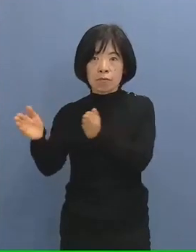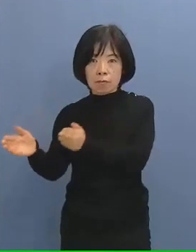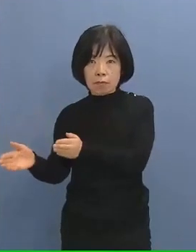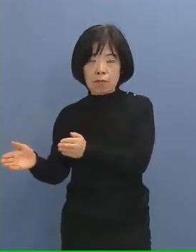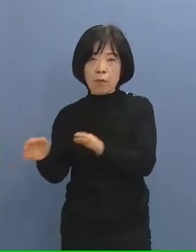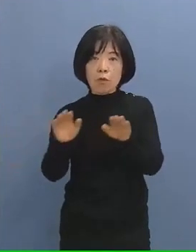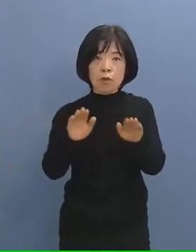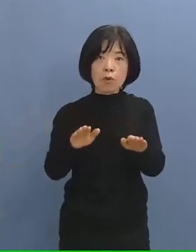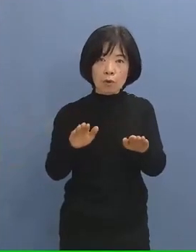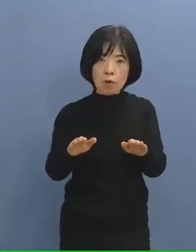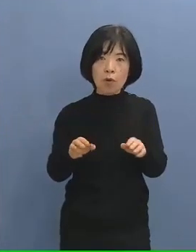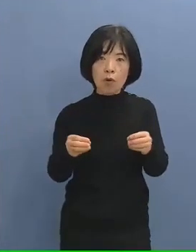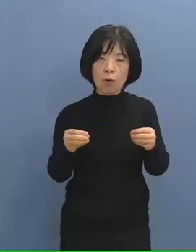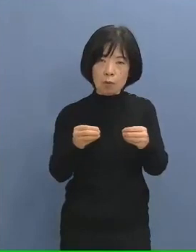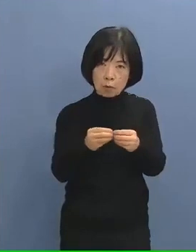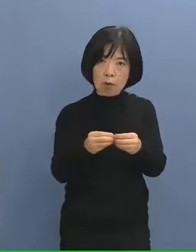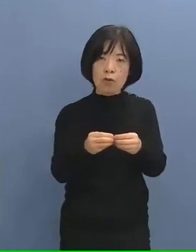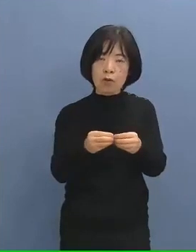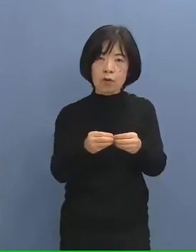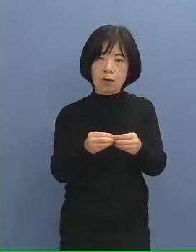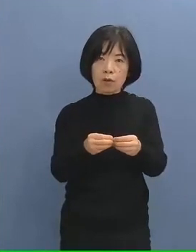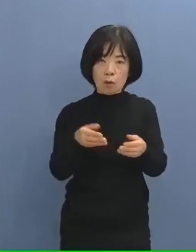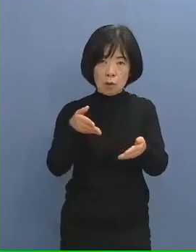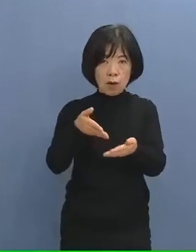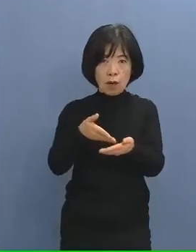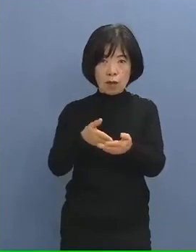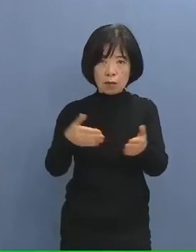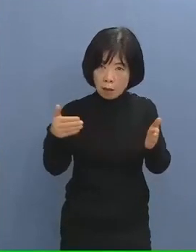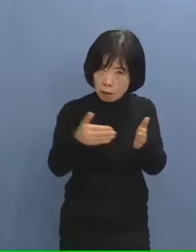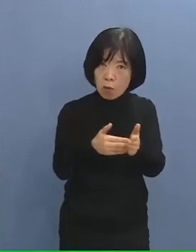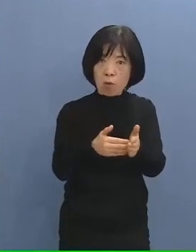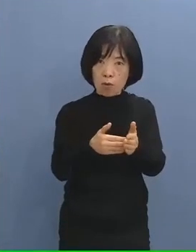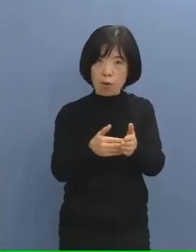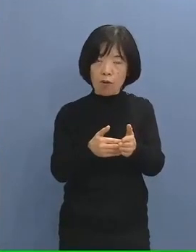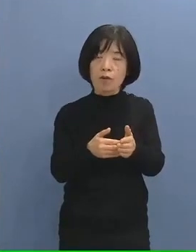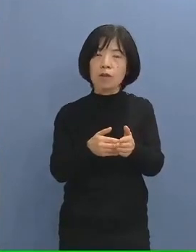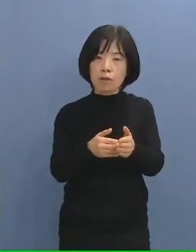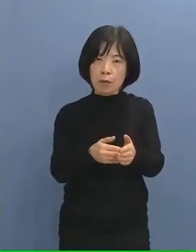っておりますので、もしご質問ございましたら、教師の方にお願いします。